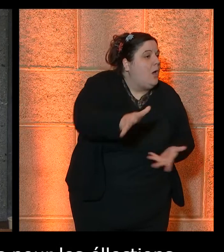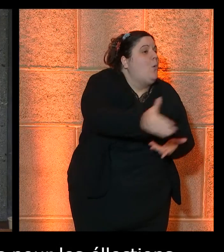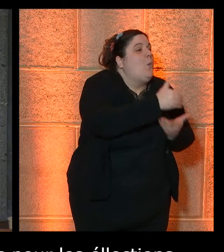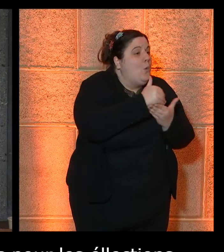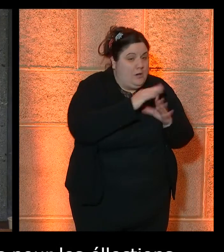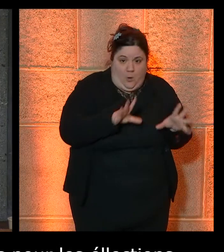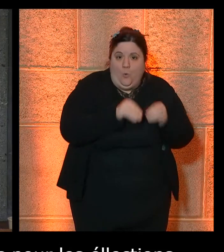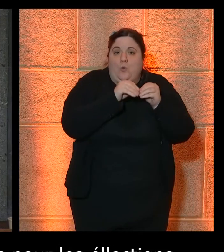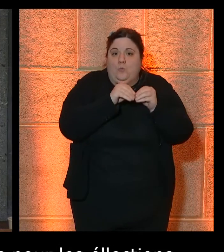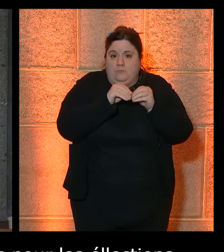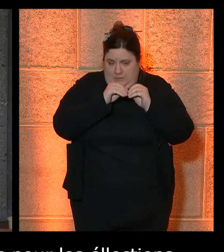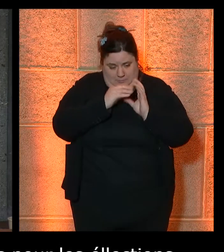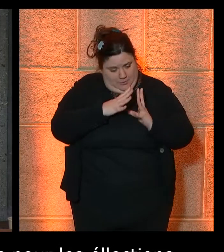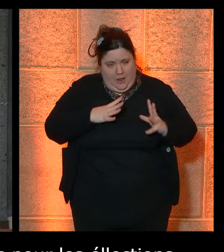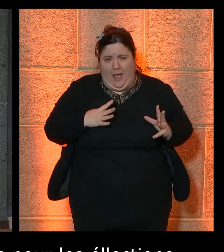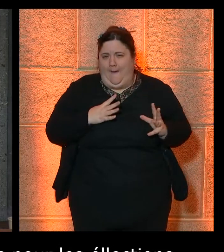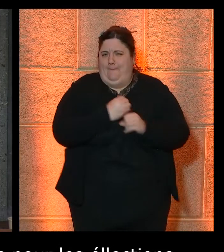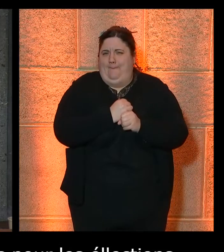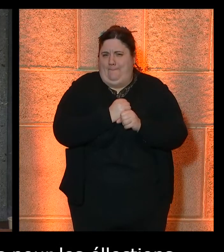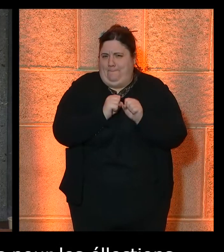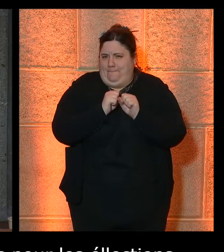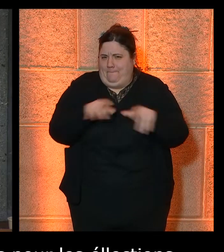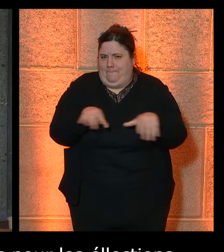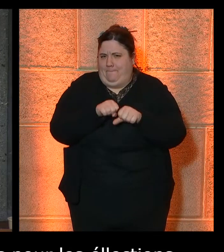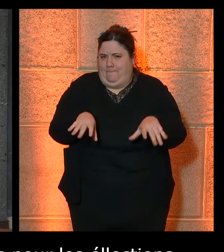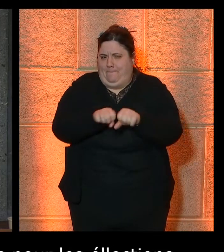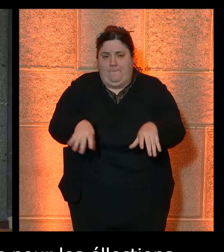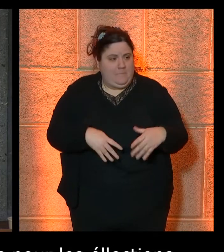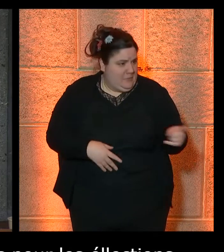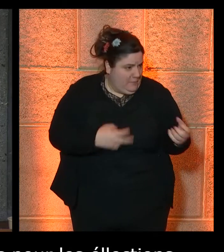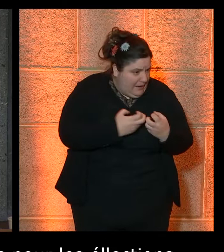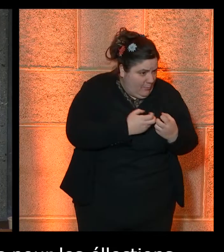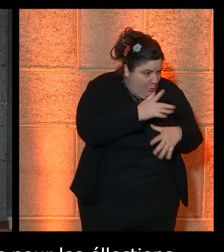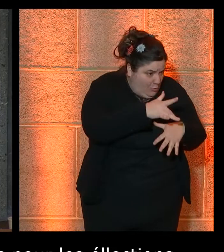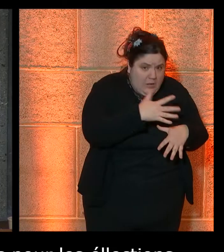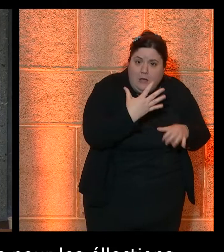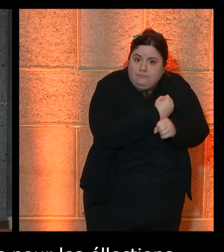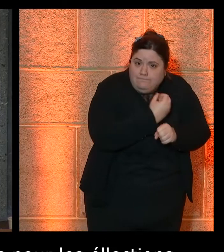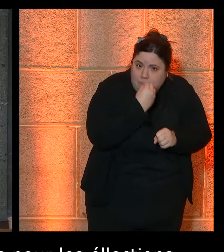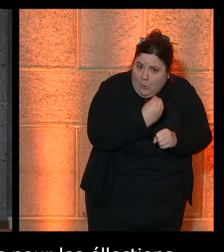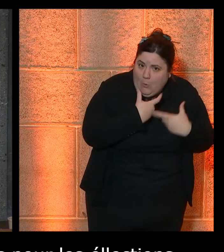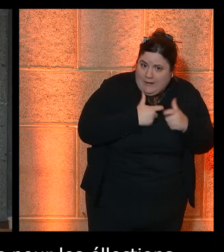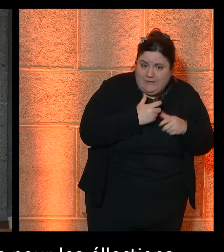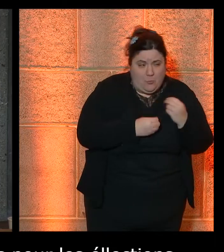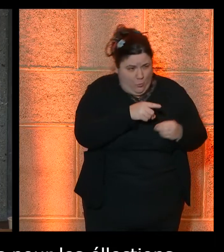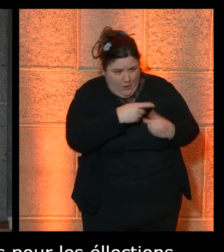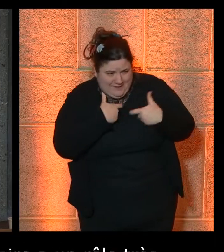qui va préciser ce qui a été fait ou pas fait ou mal